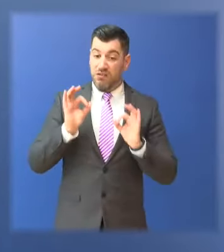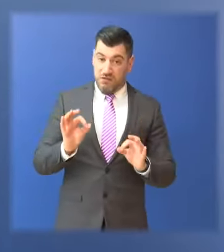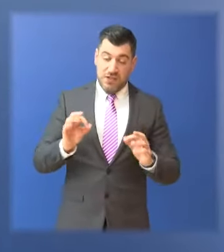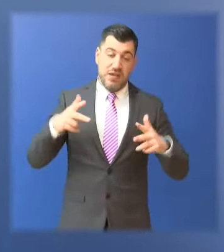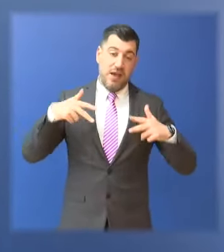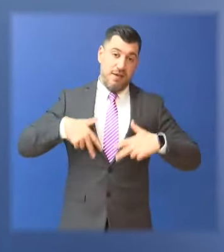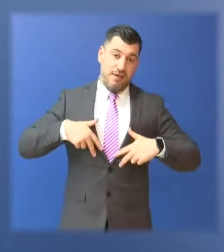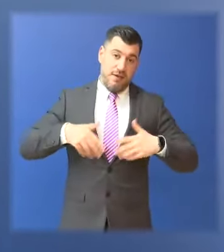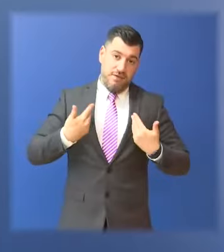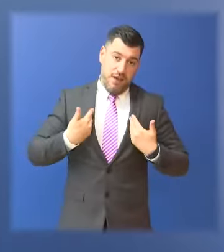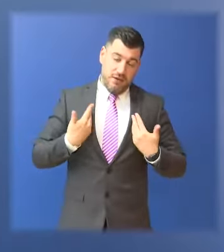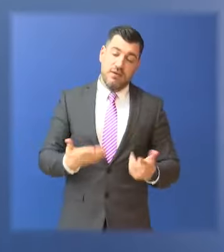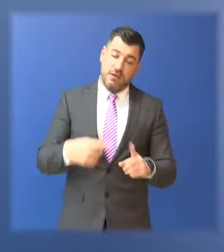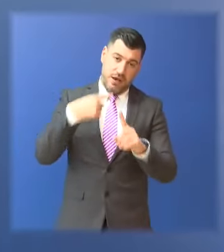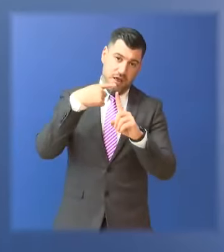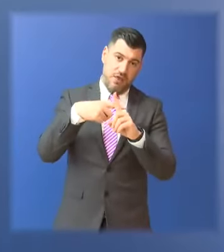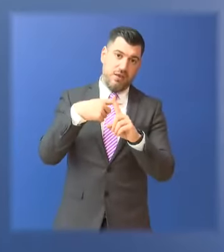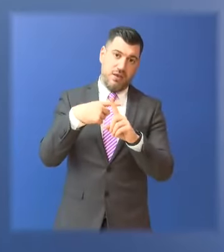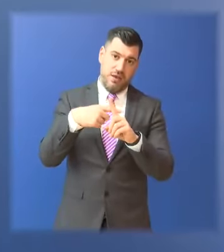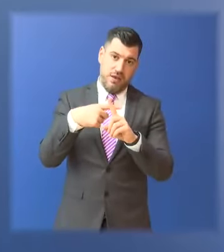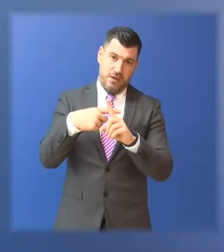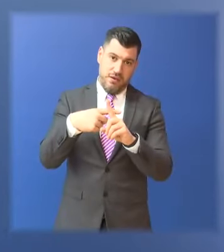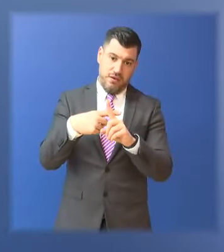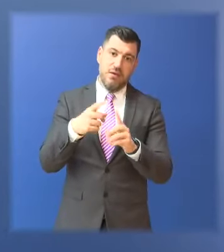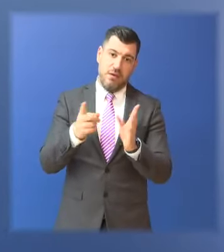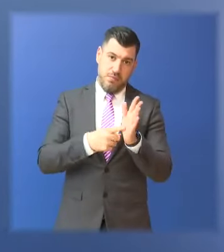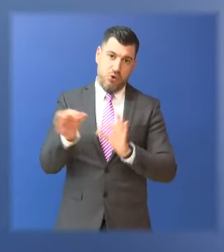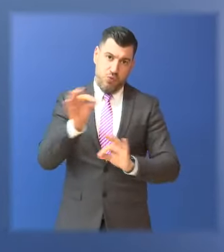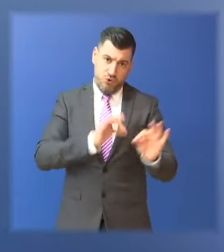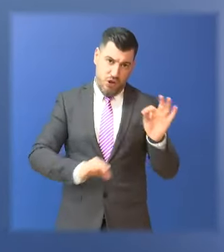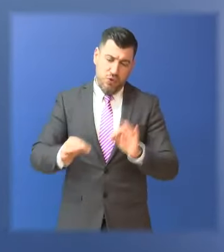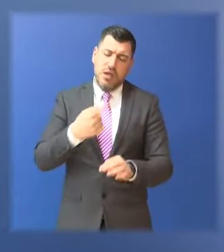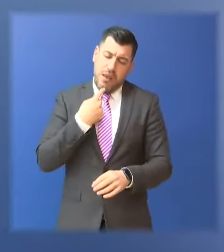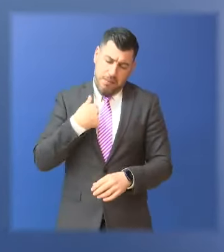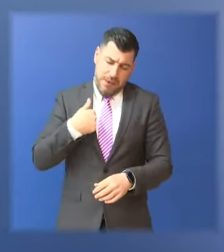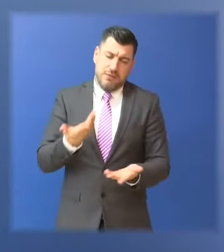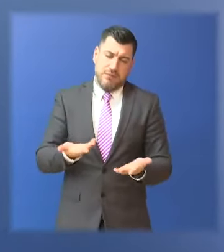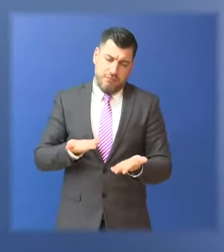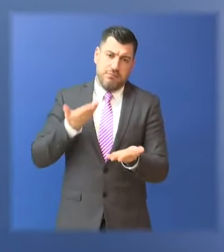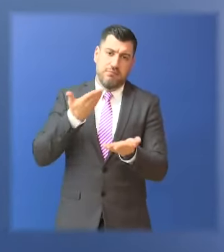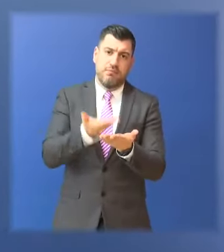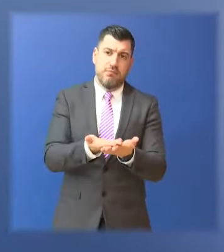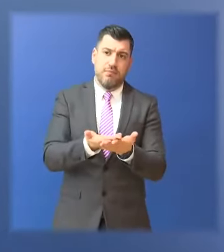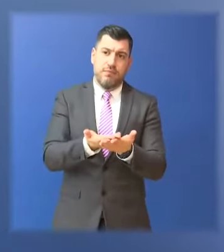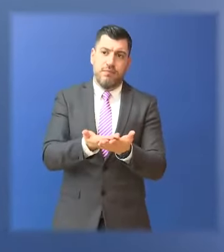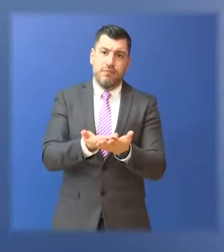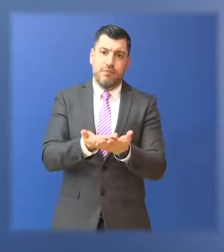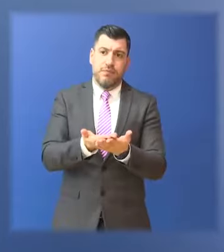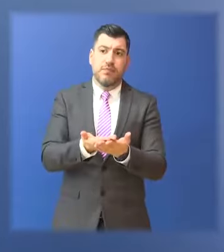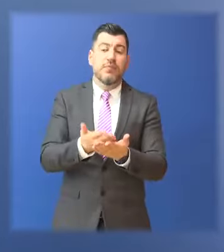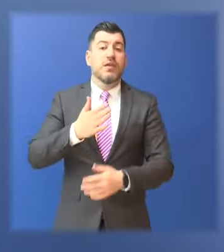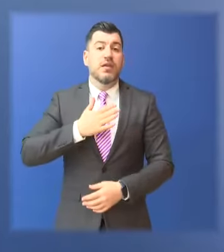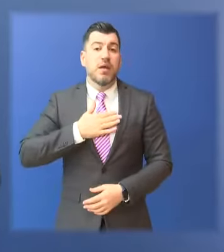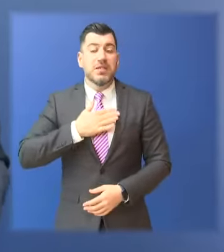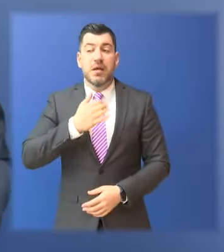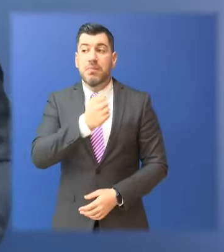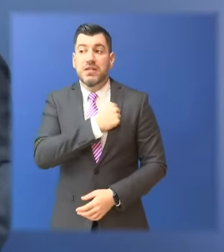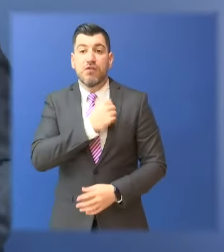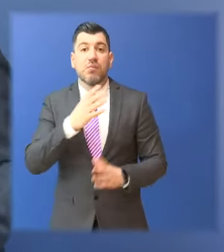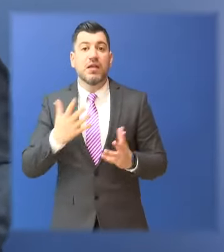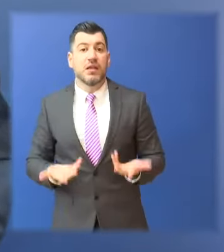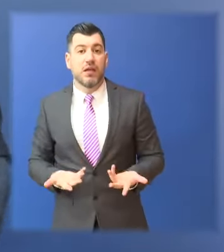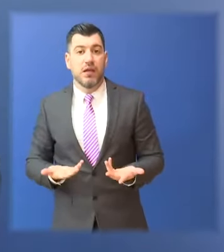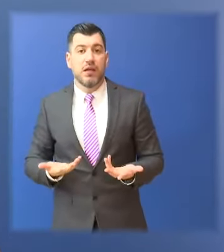κυβέρνησης, γιατί το εισηγούμαστε ως εκτελεστική εξουσία, και η στάση μας ως προς την ψηφοφορία είναι να μην υπάρχει κομματική